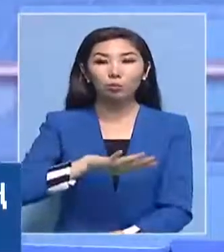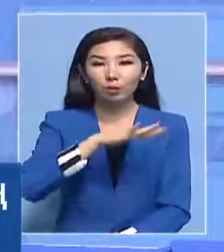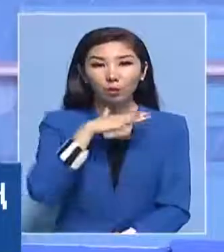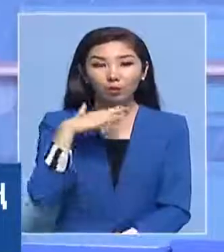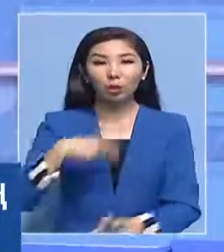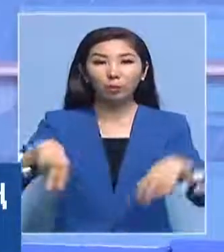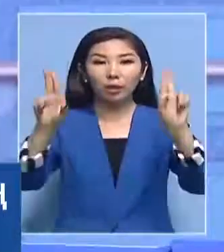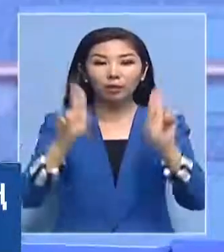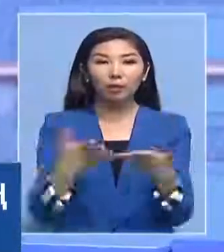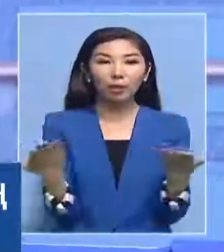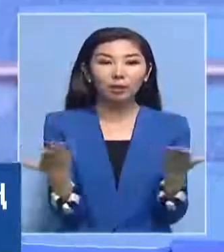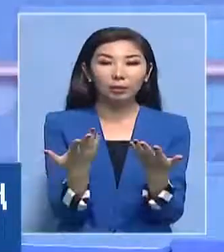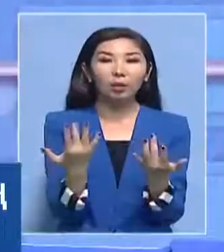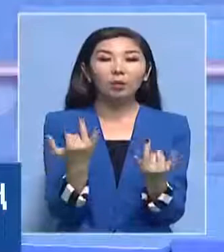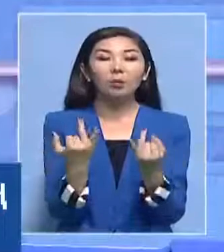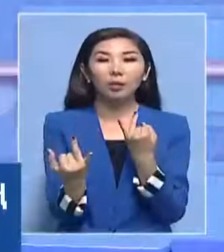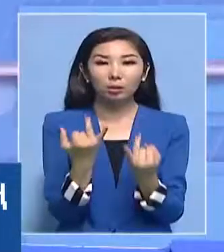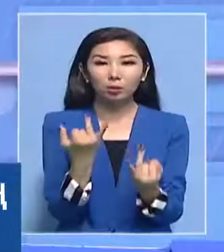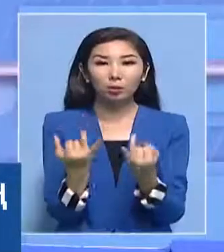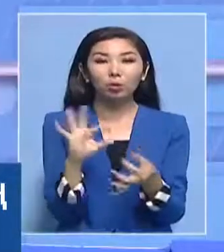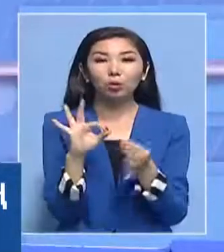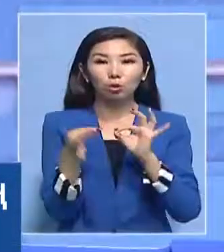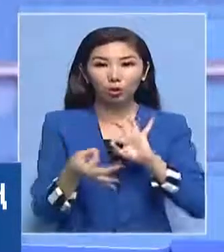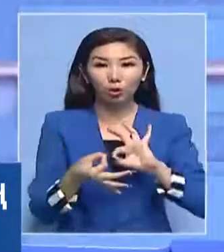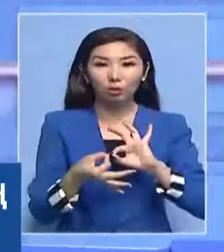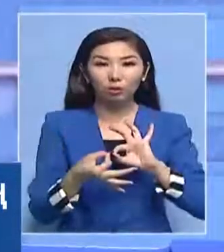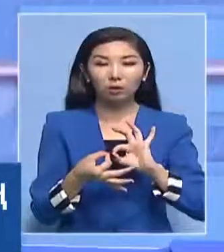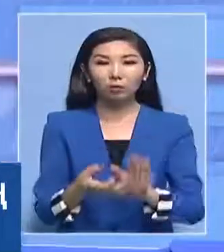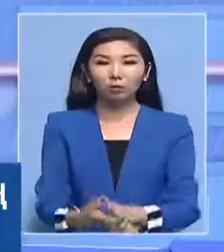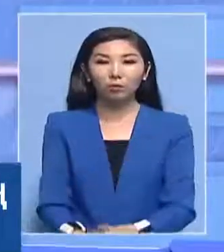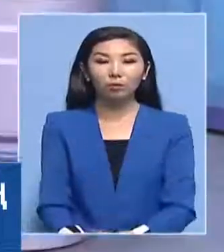Осы салада қандай мәуір мәселелер бар ма? Әлде де шешімін күткен?